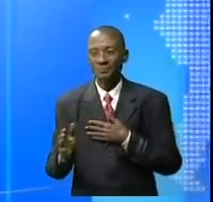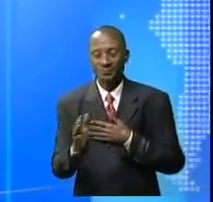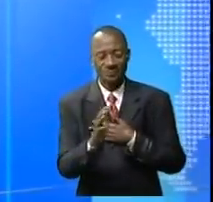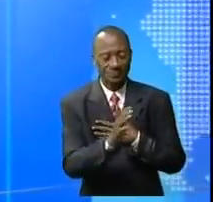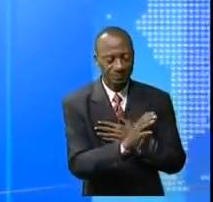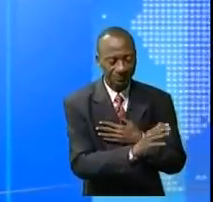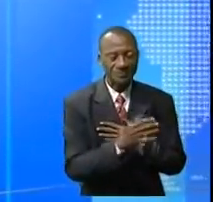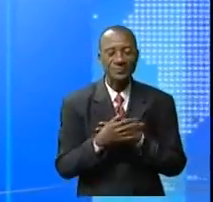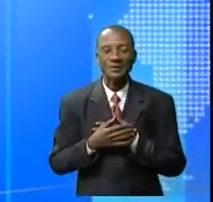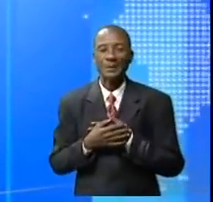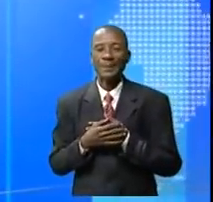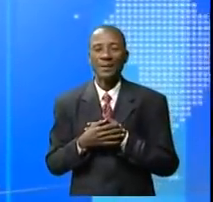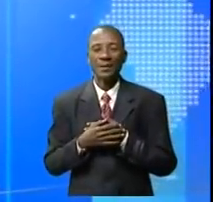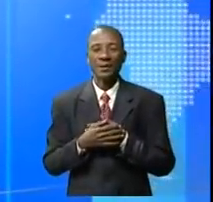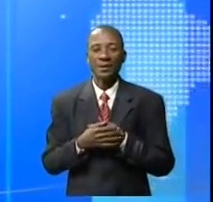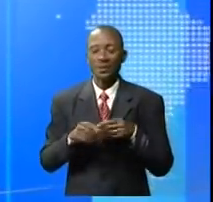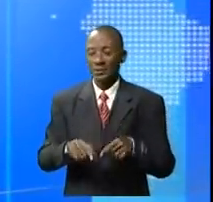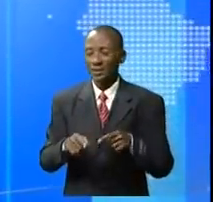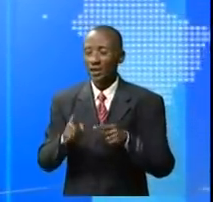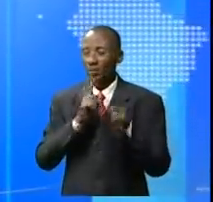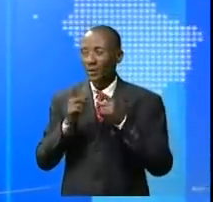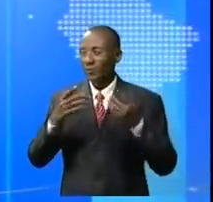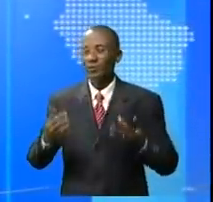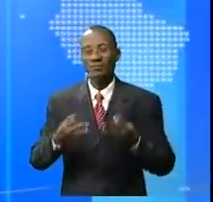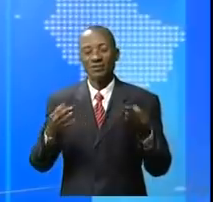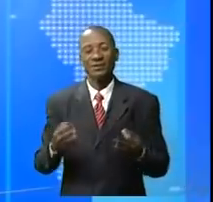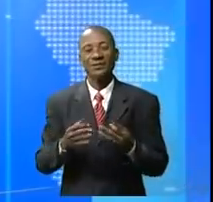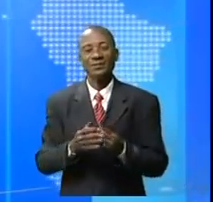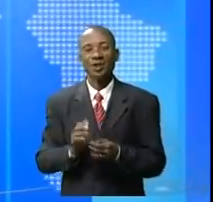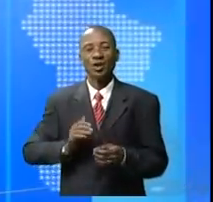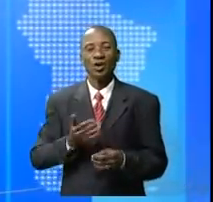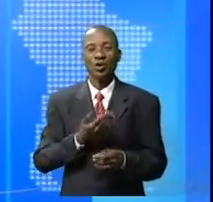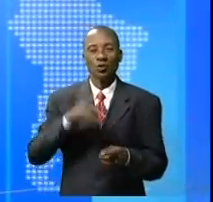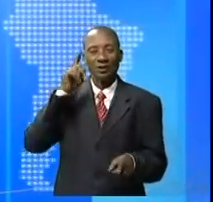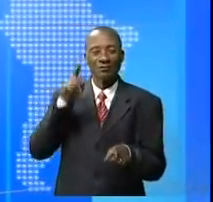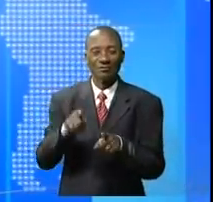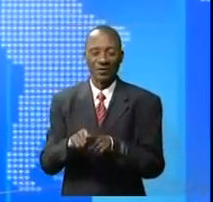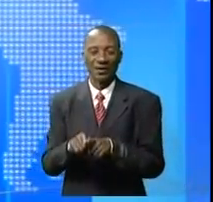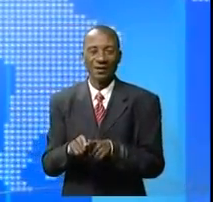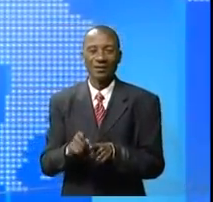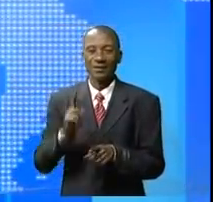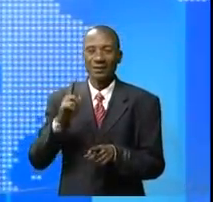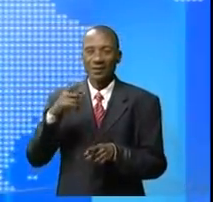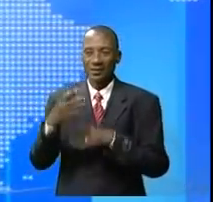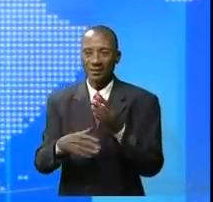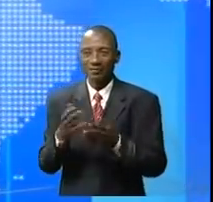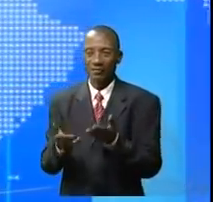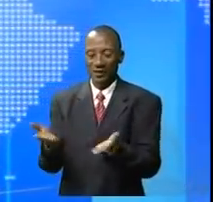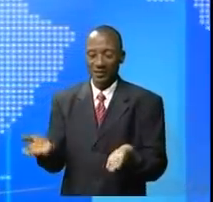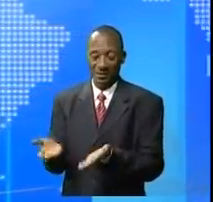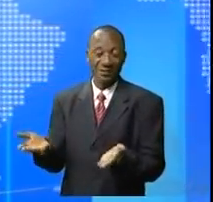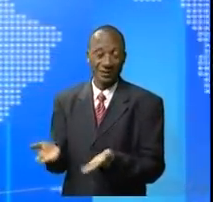ce journal, il s'agit de notre confrère Jires Otchoumbé, monteur et réalisateur à la direction